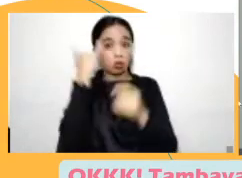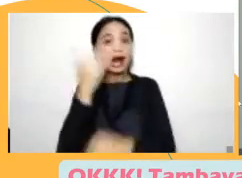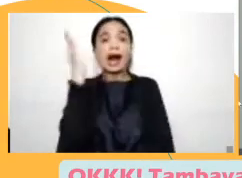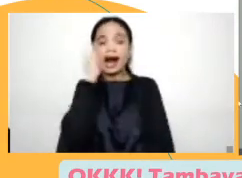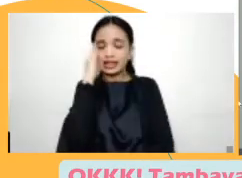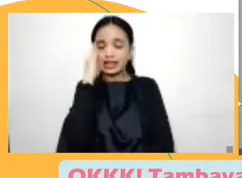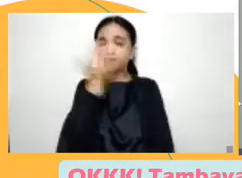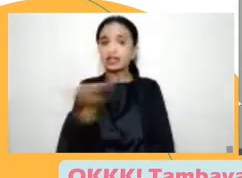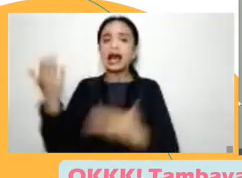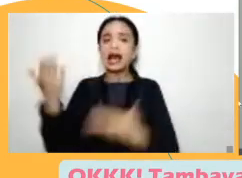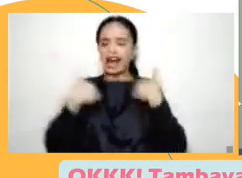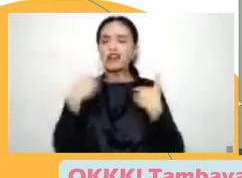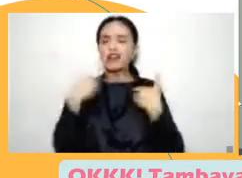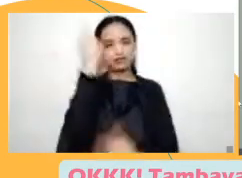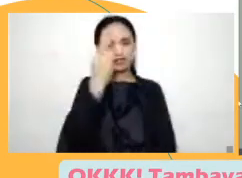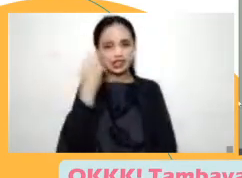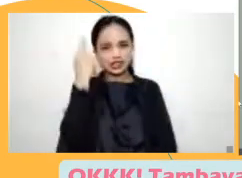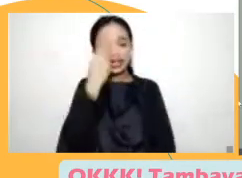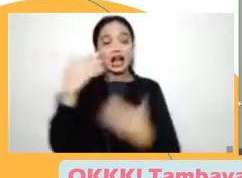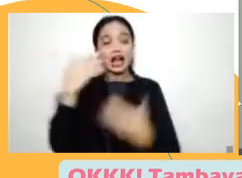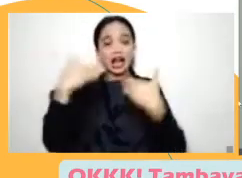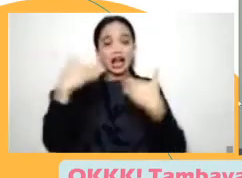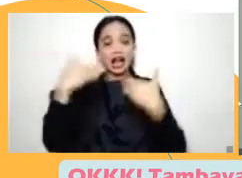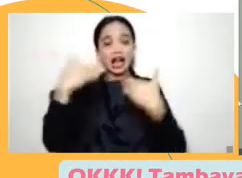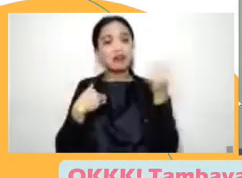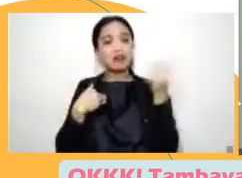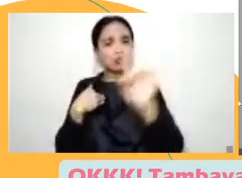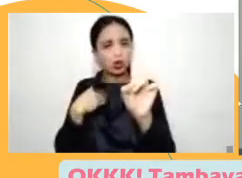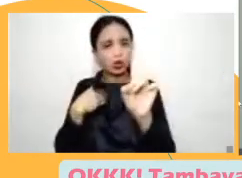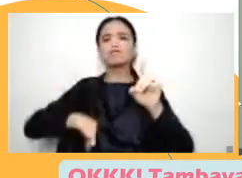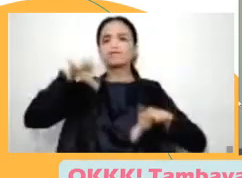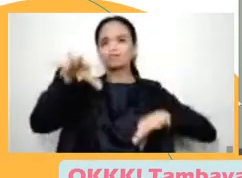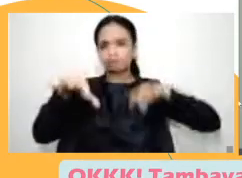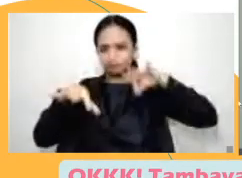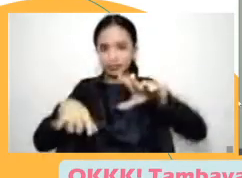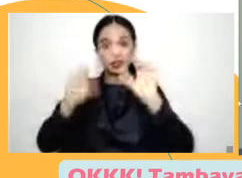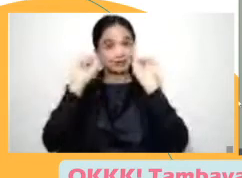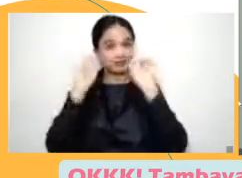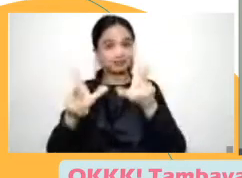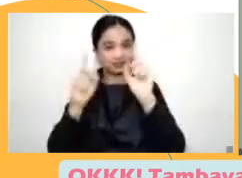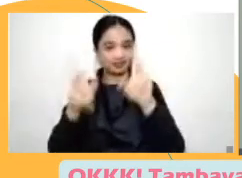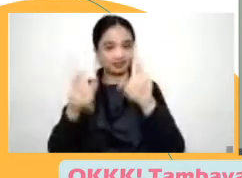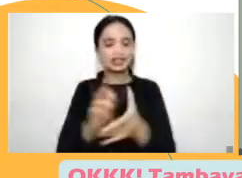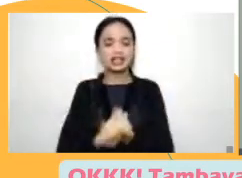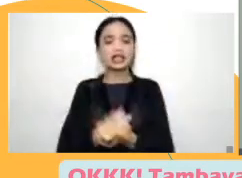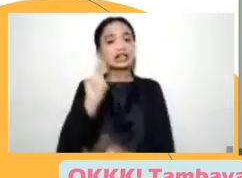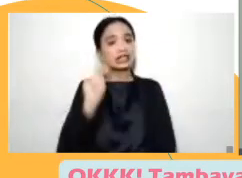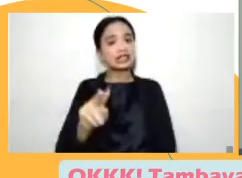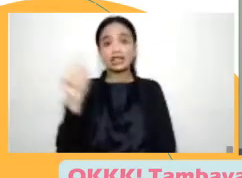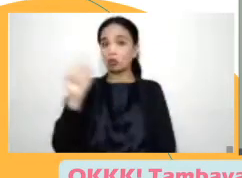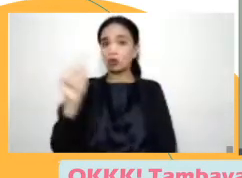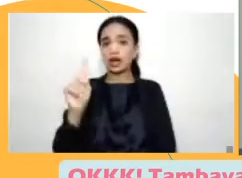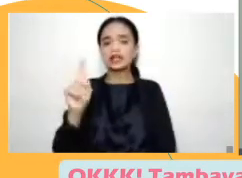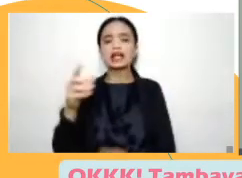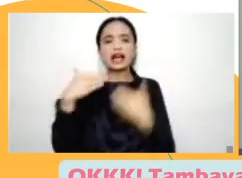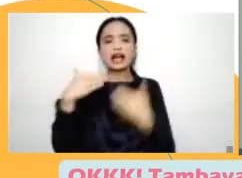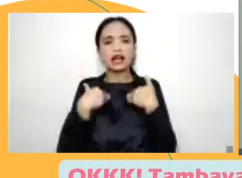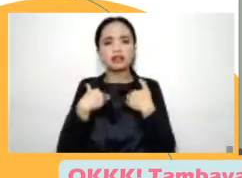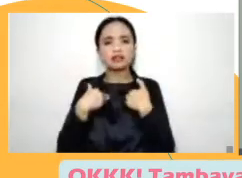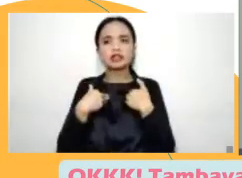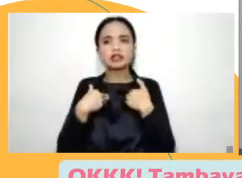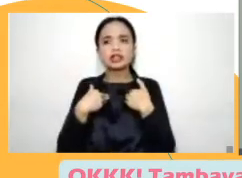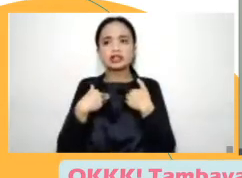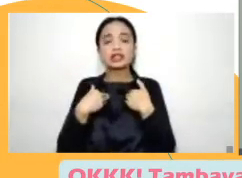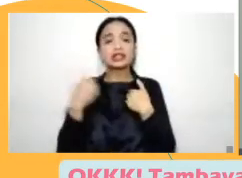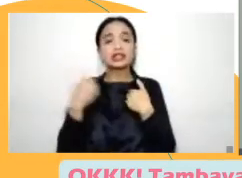may rason. Meron kang contribution. Okay? So kailangan matagpuan din iyon